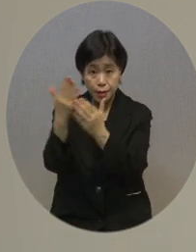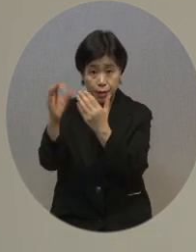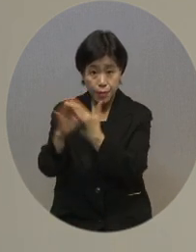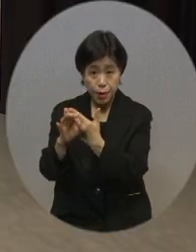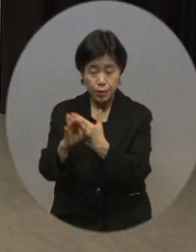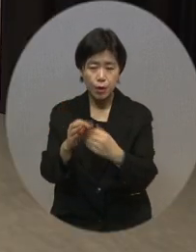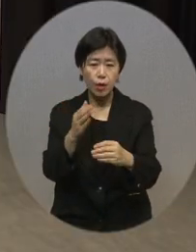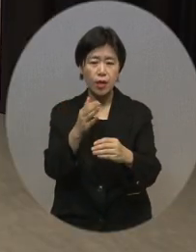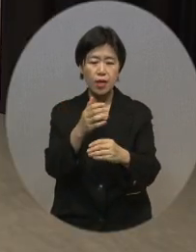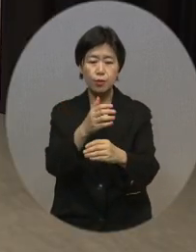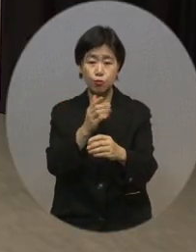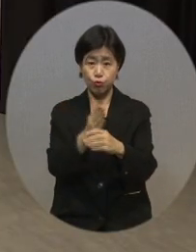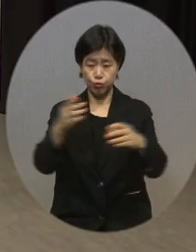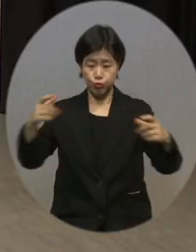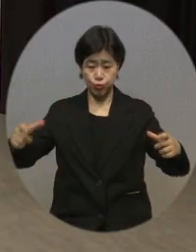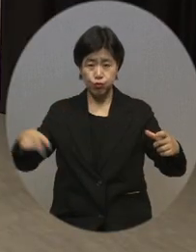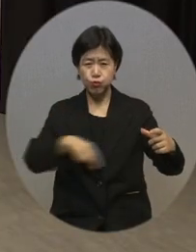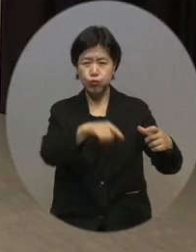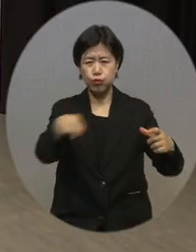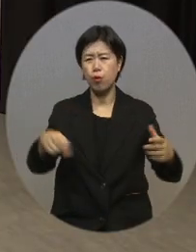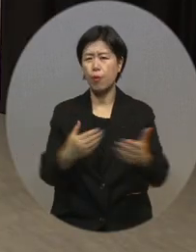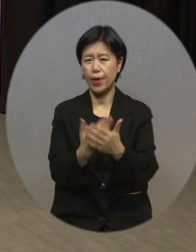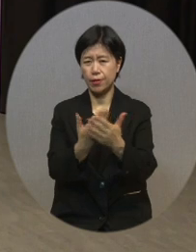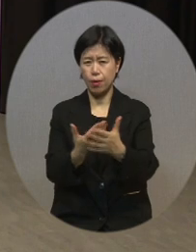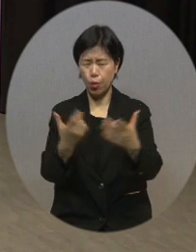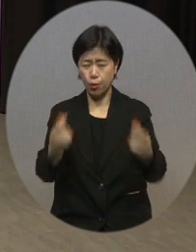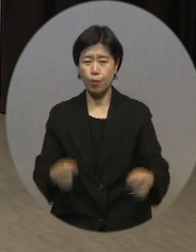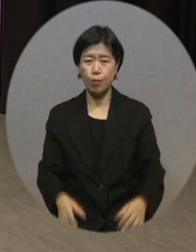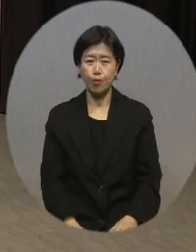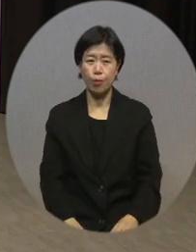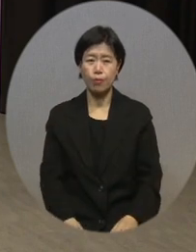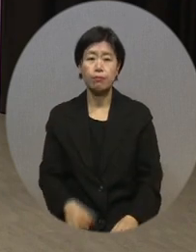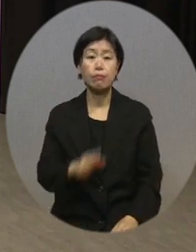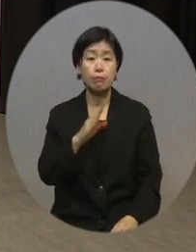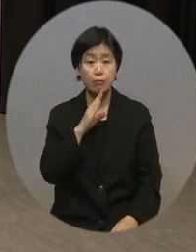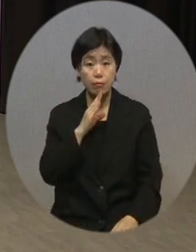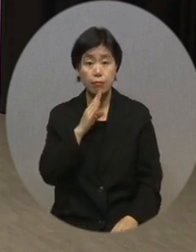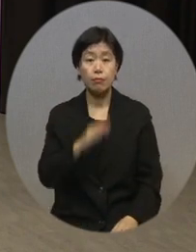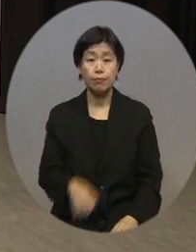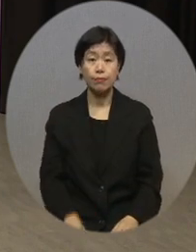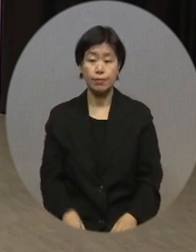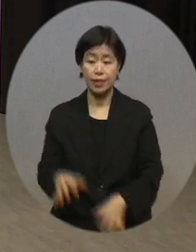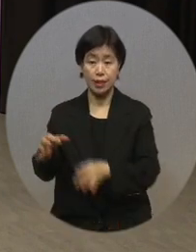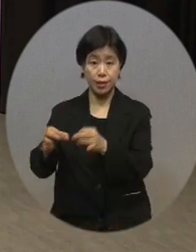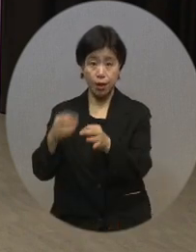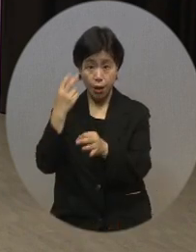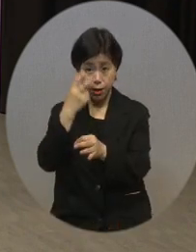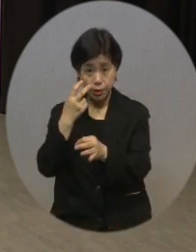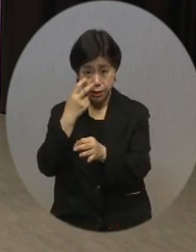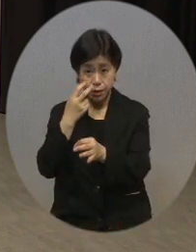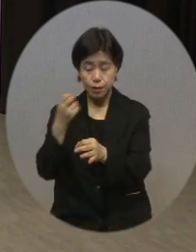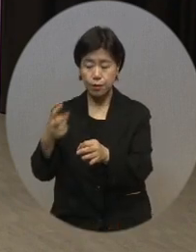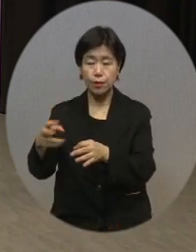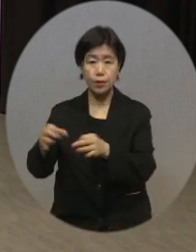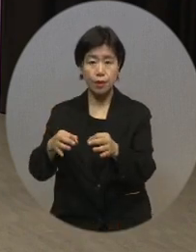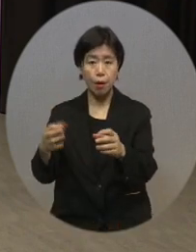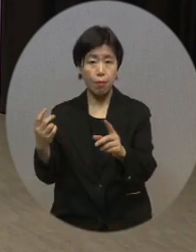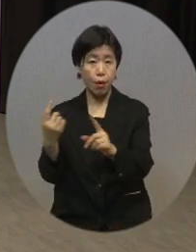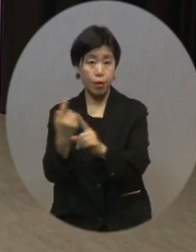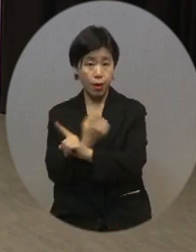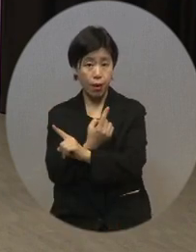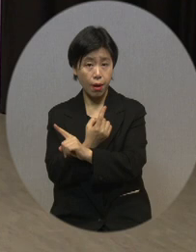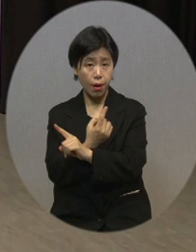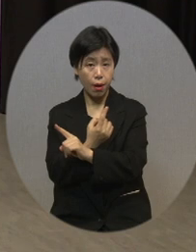변할 수가 있습니다. 그렇겠네요. 네네. 그 시장 관리 또는 시장의 어떤 변화 네.